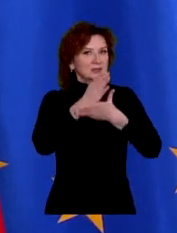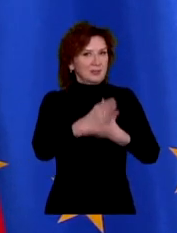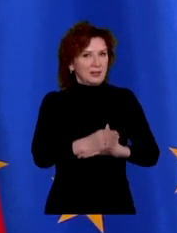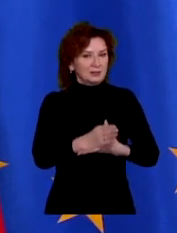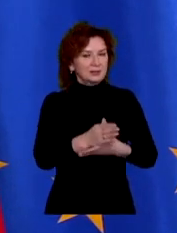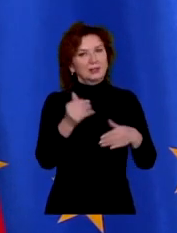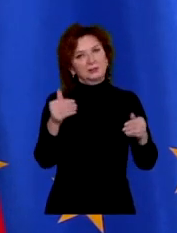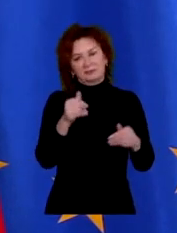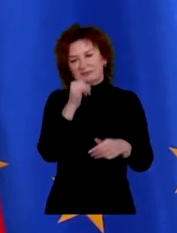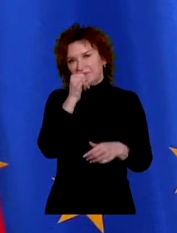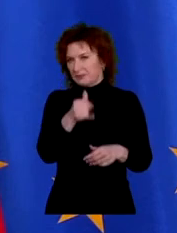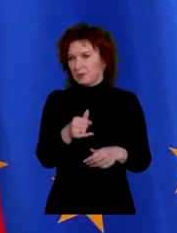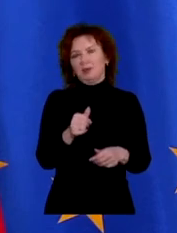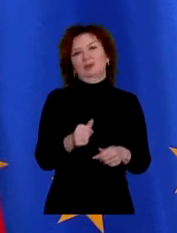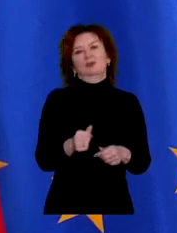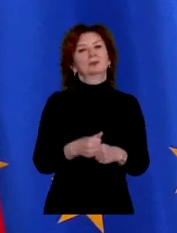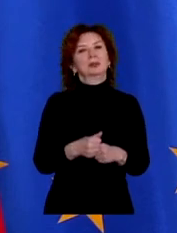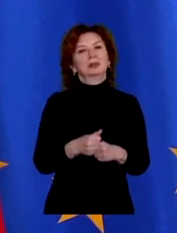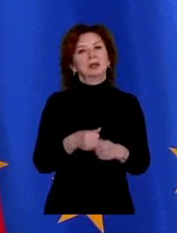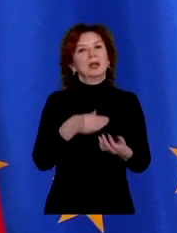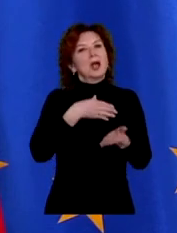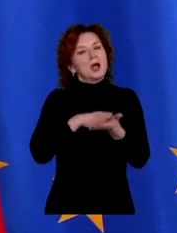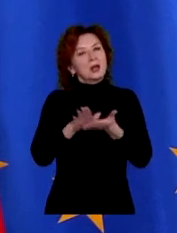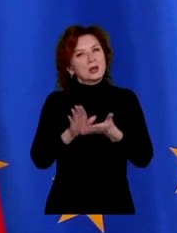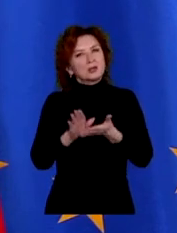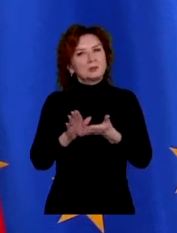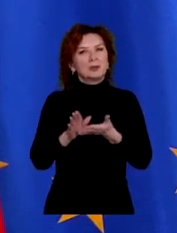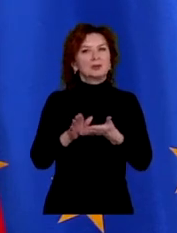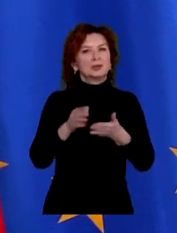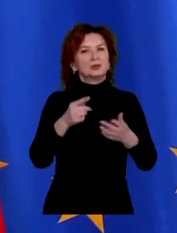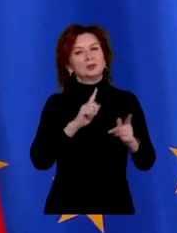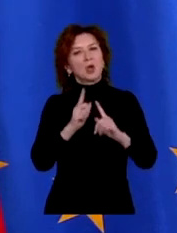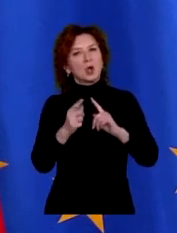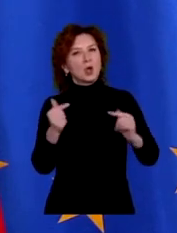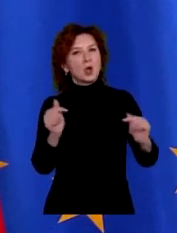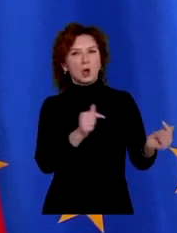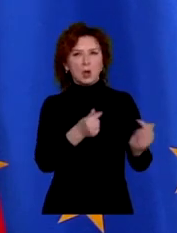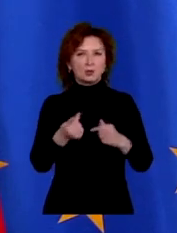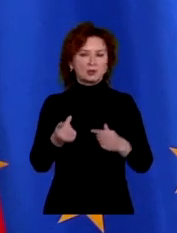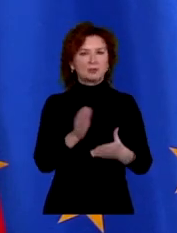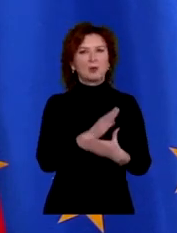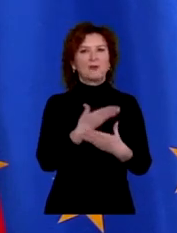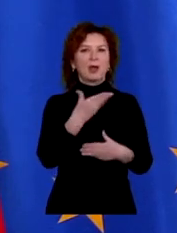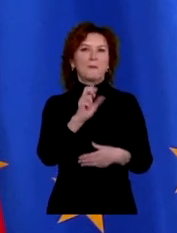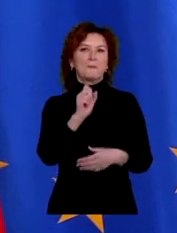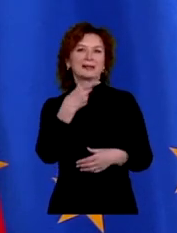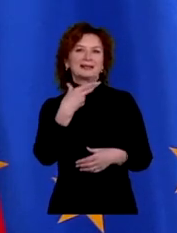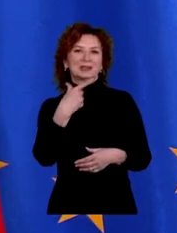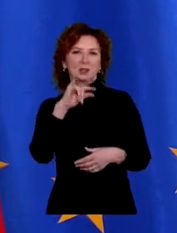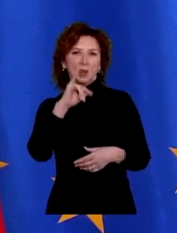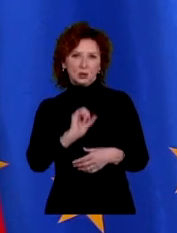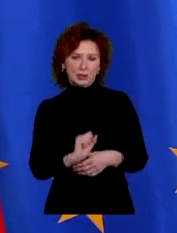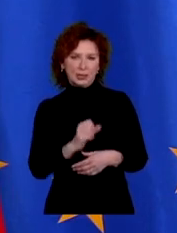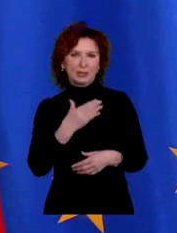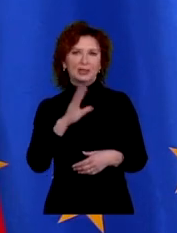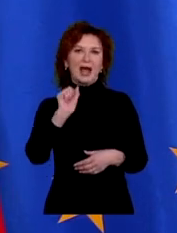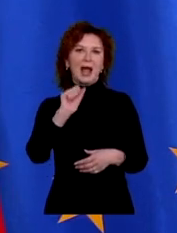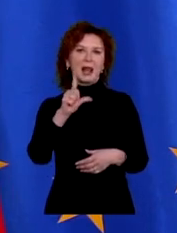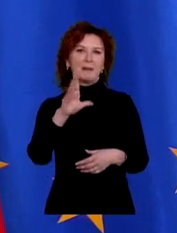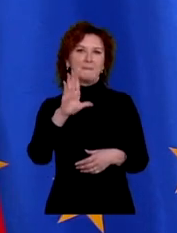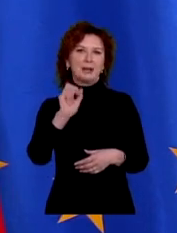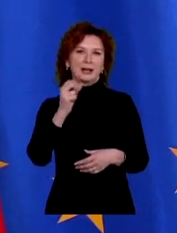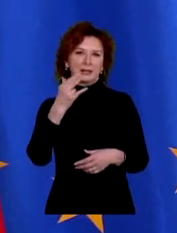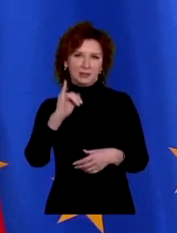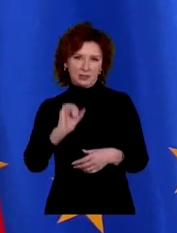negocjacji akcesyjnych z Macedonią Północną i Albanią. No, oczywiście rozwój krajów Grupy